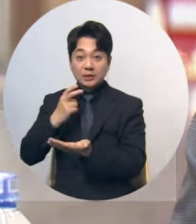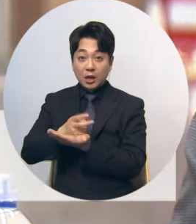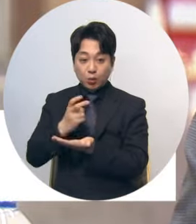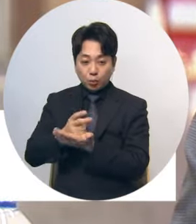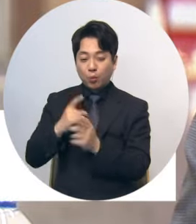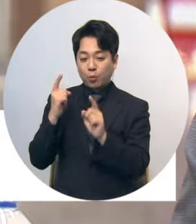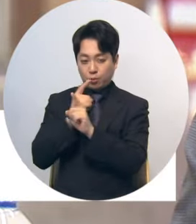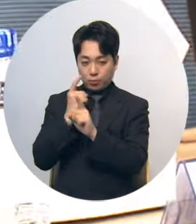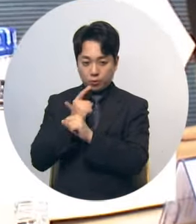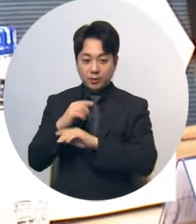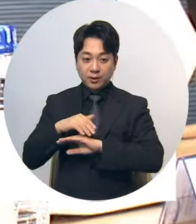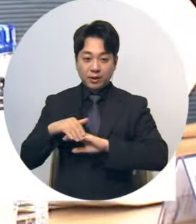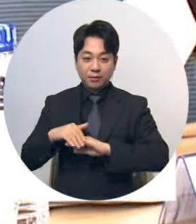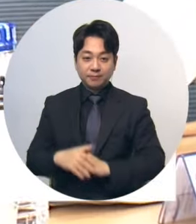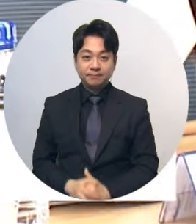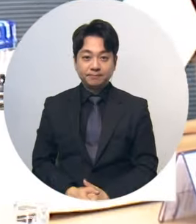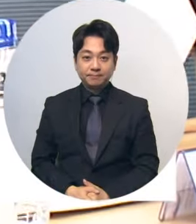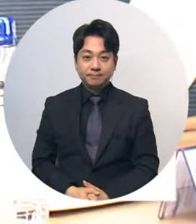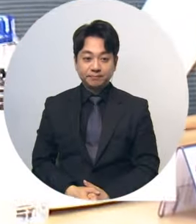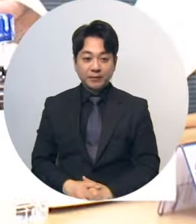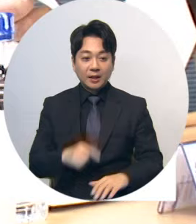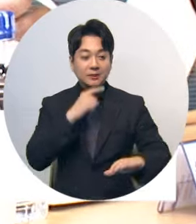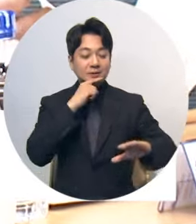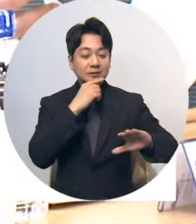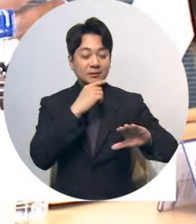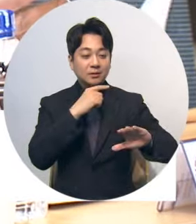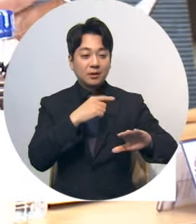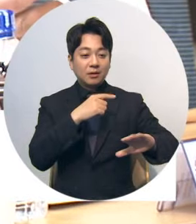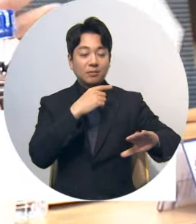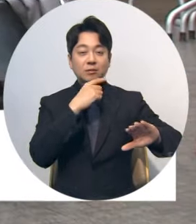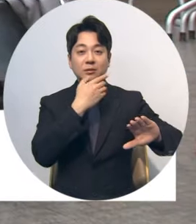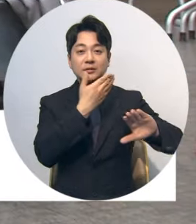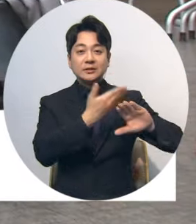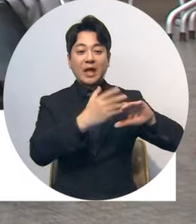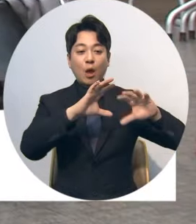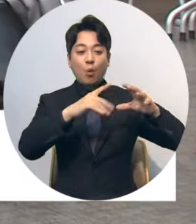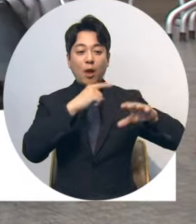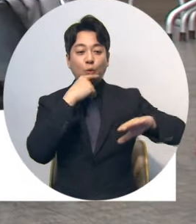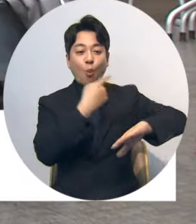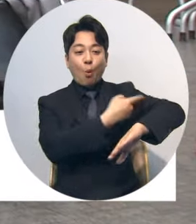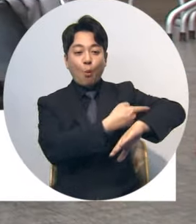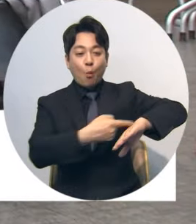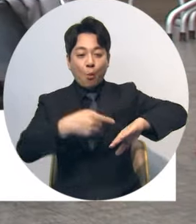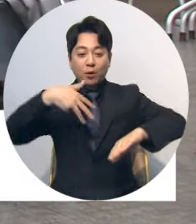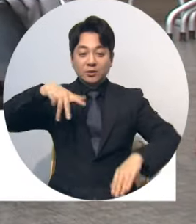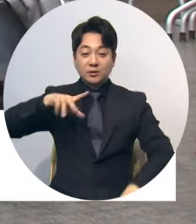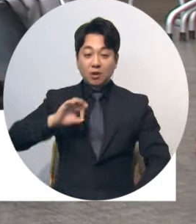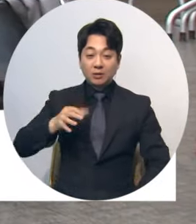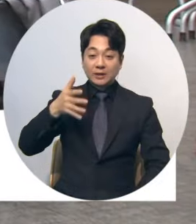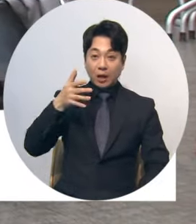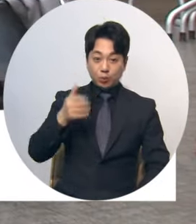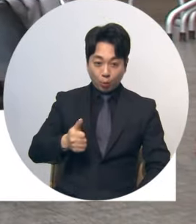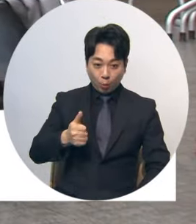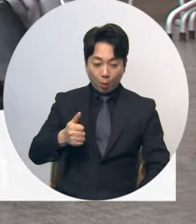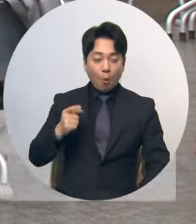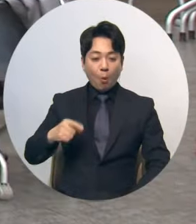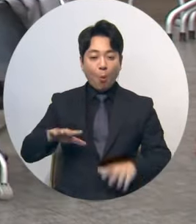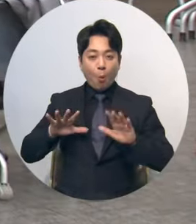이기철 재외동포청장은 올해는 범국가적 차원의 재외동포 정책을 처음 수립한 뜻깊은 해라면서